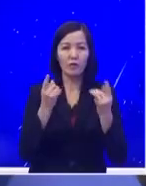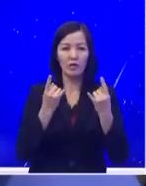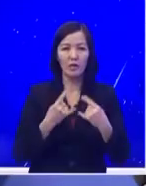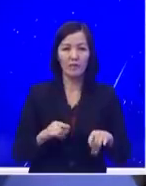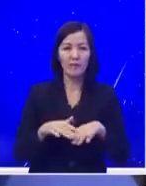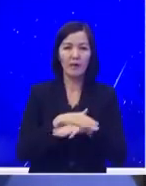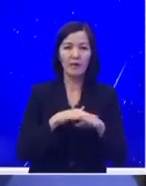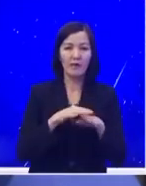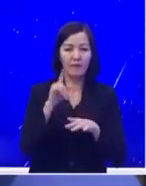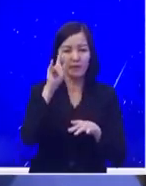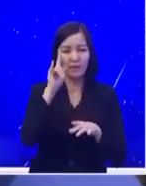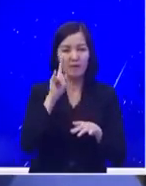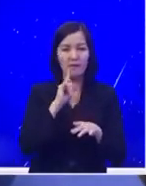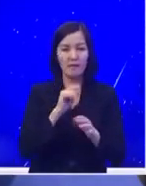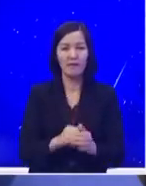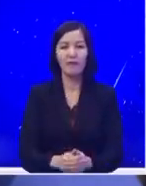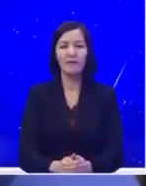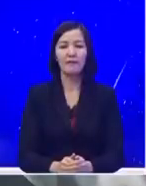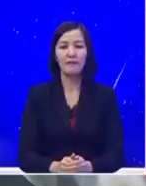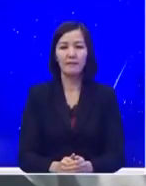демографической ситуации страны.